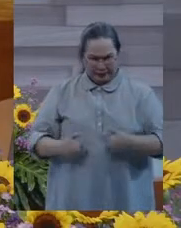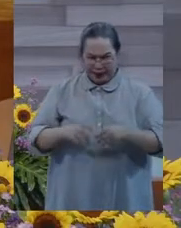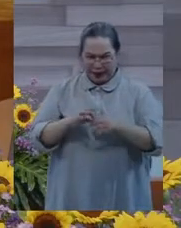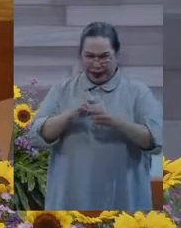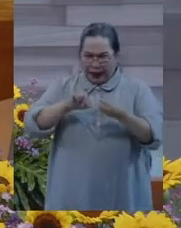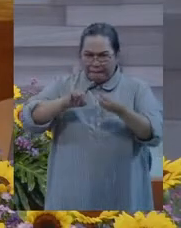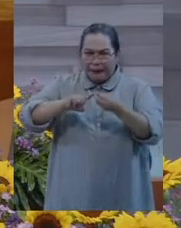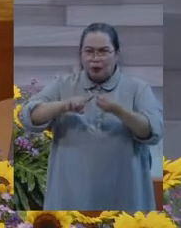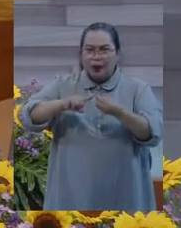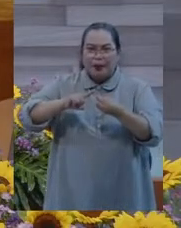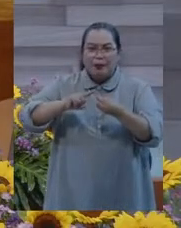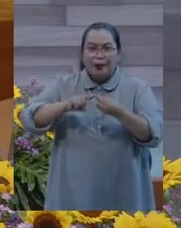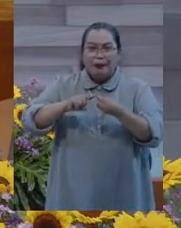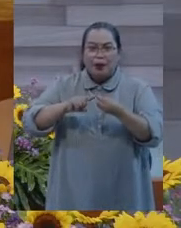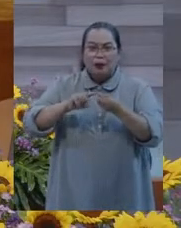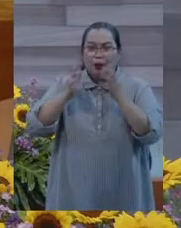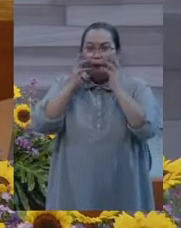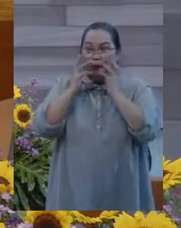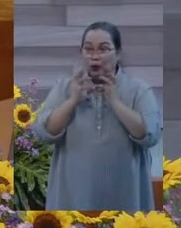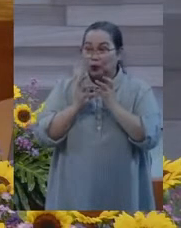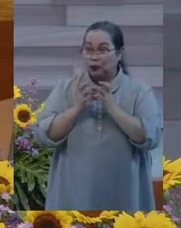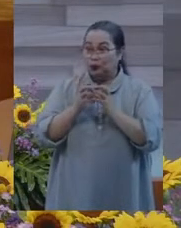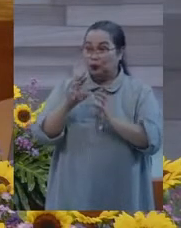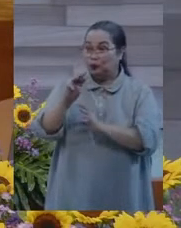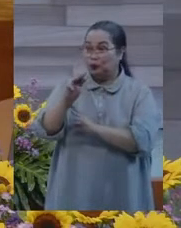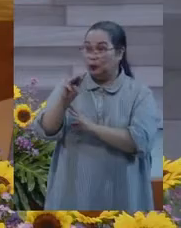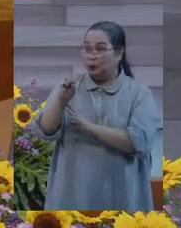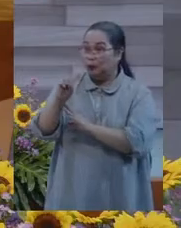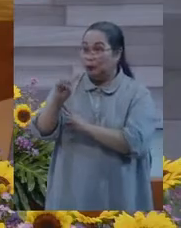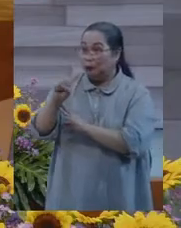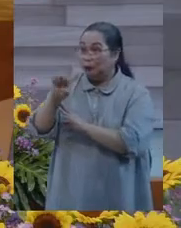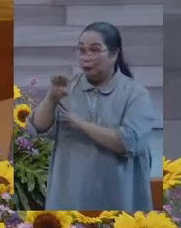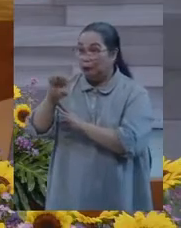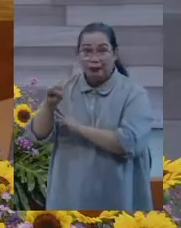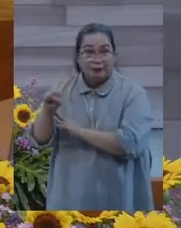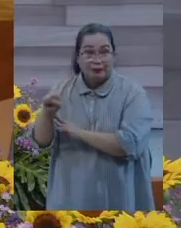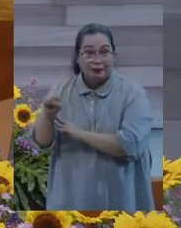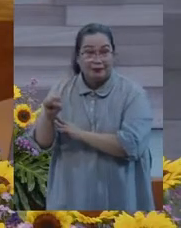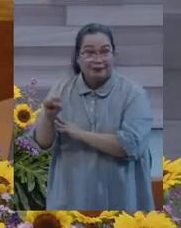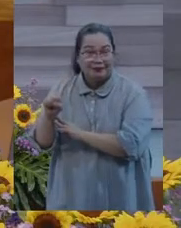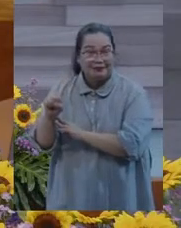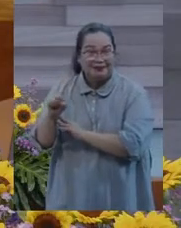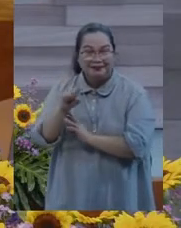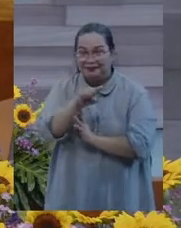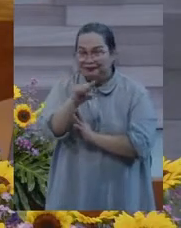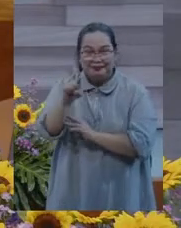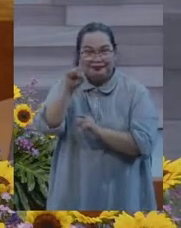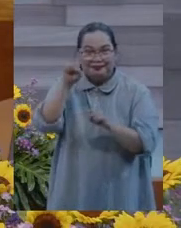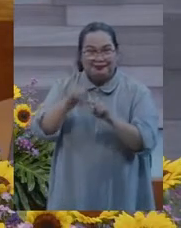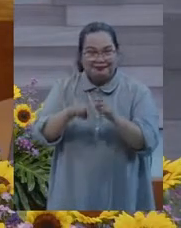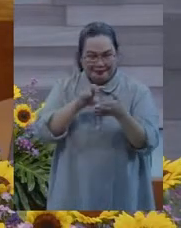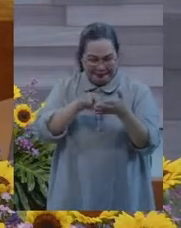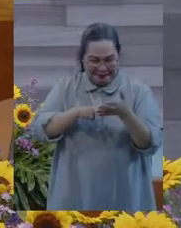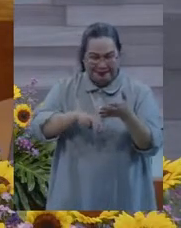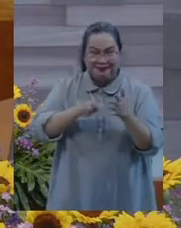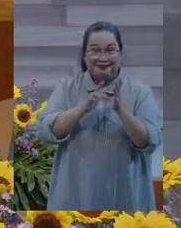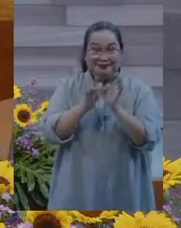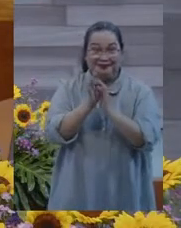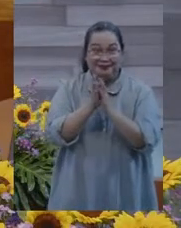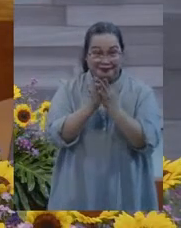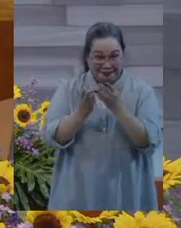Moses. Hindi niyo po makikita yon sa kahit na anong passage ng Biblia.